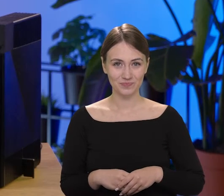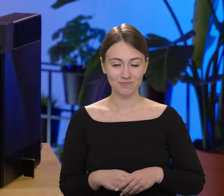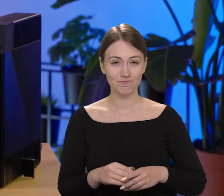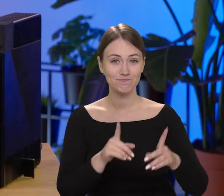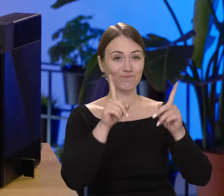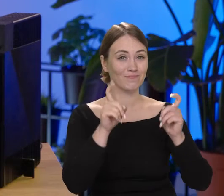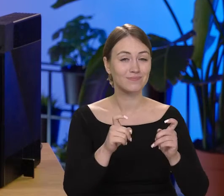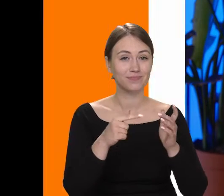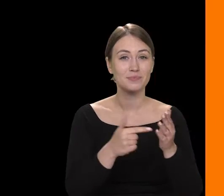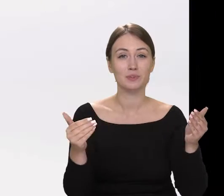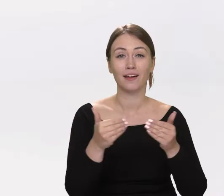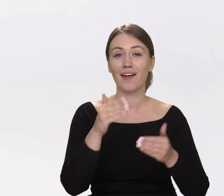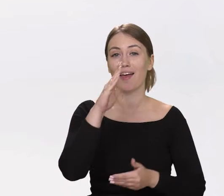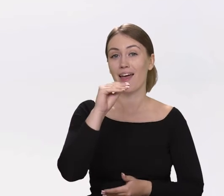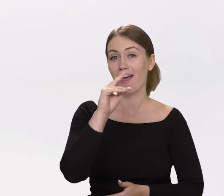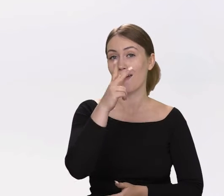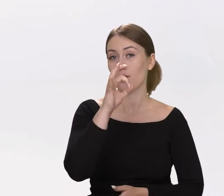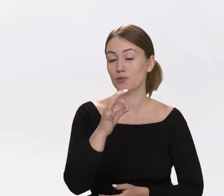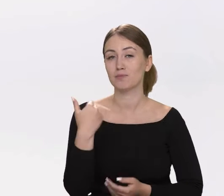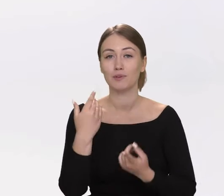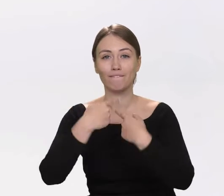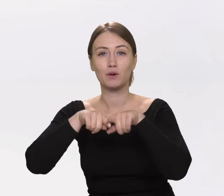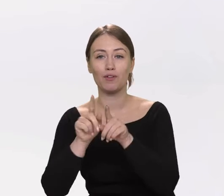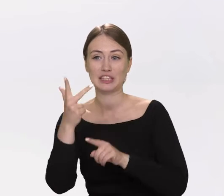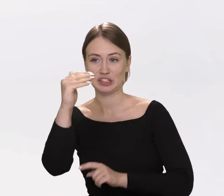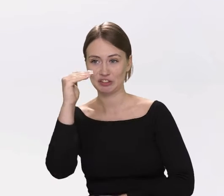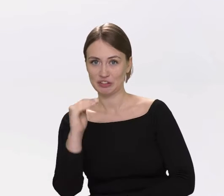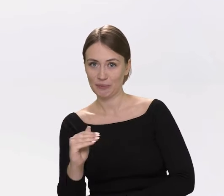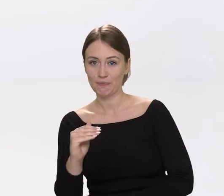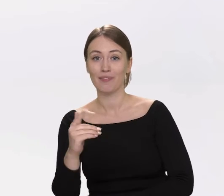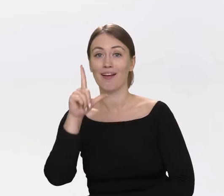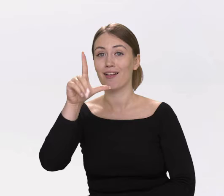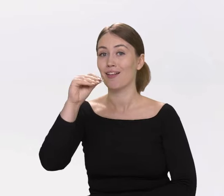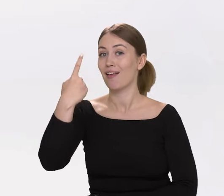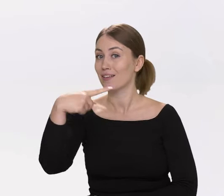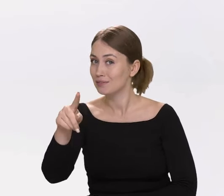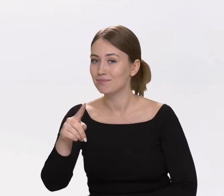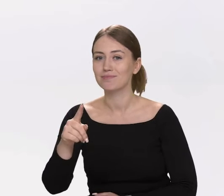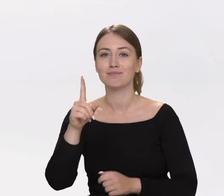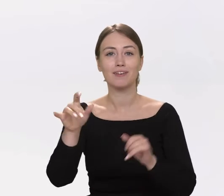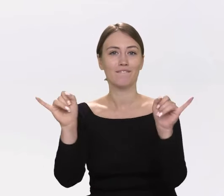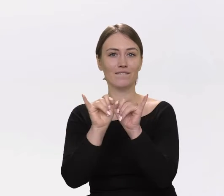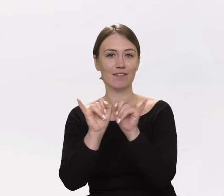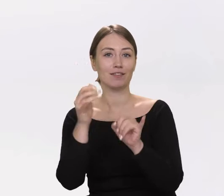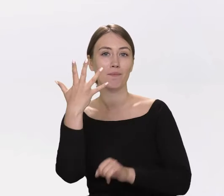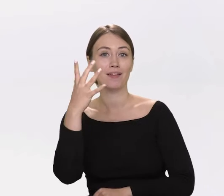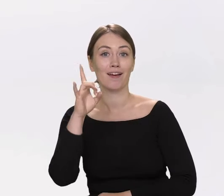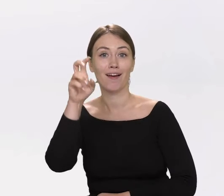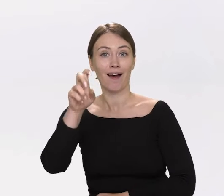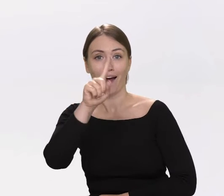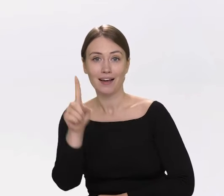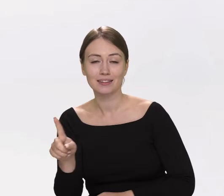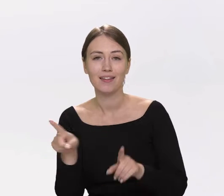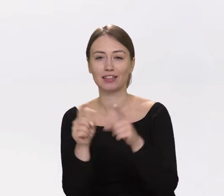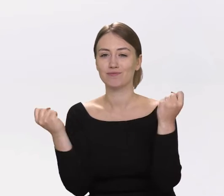Zacznijmy od funkcji Eco. Wprowadziliśmy trzy takie tryby. Dla diod LED, dla pasma Wi-Fi 5 GHz oraz